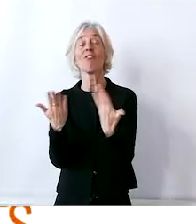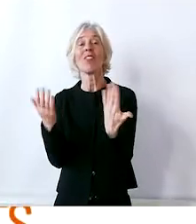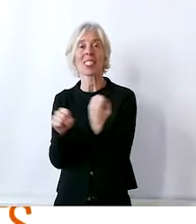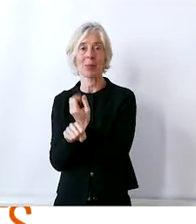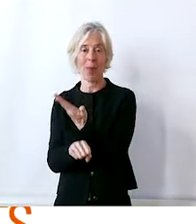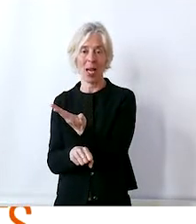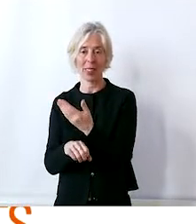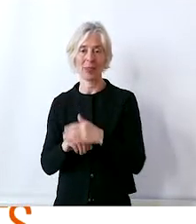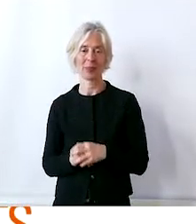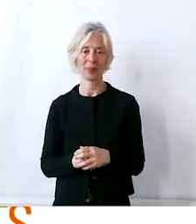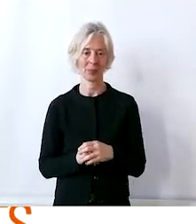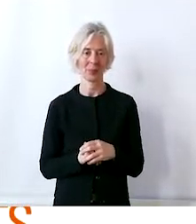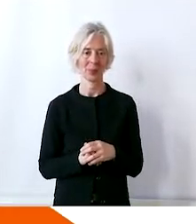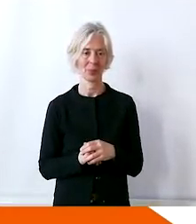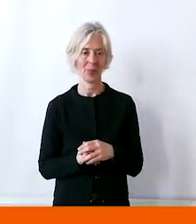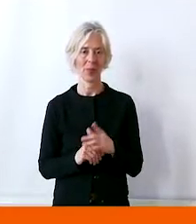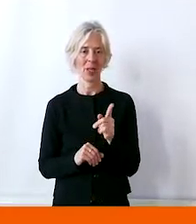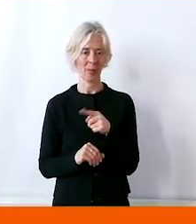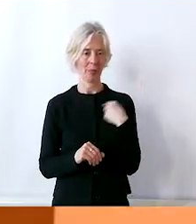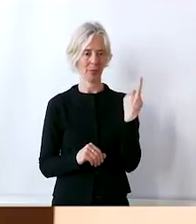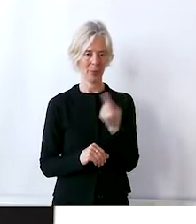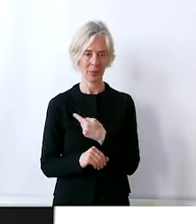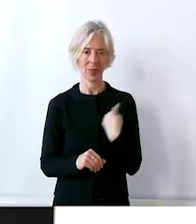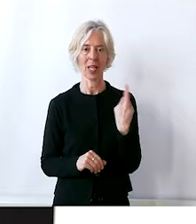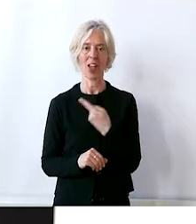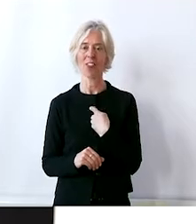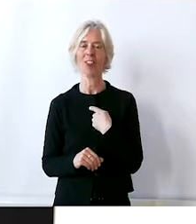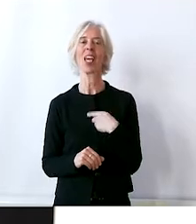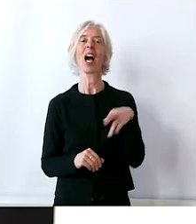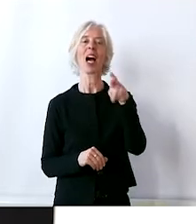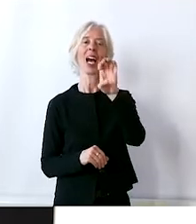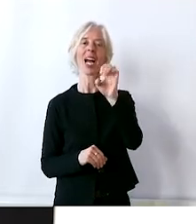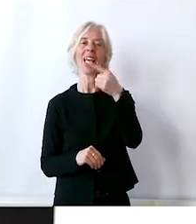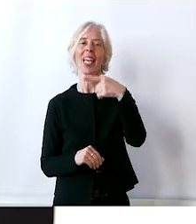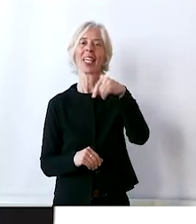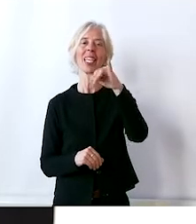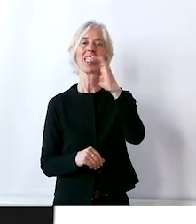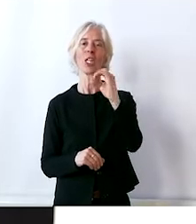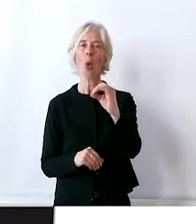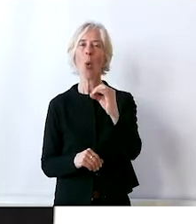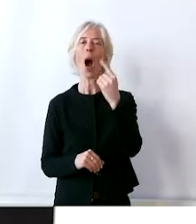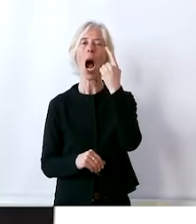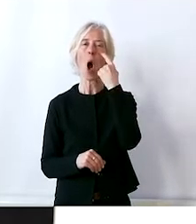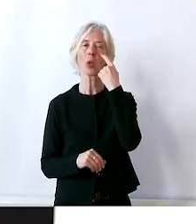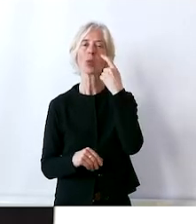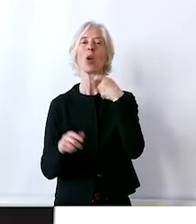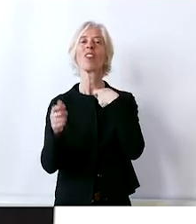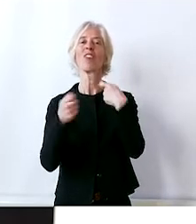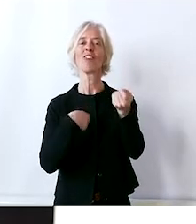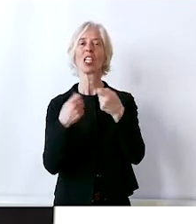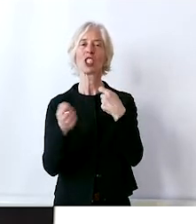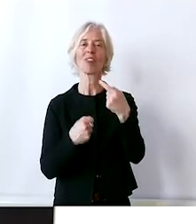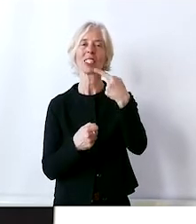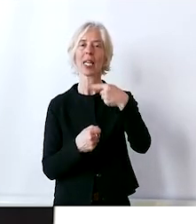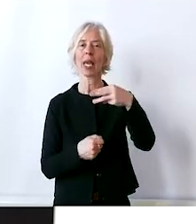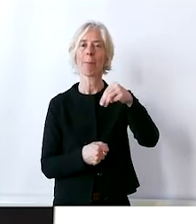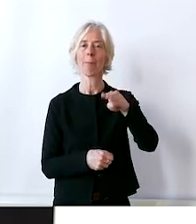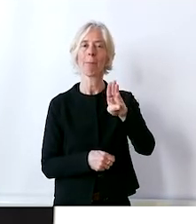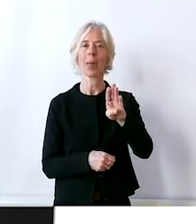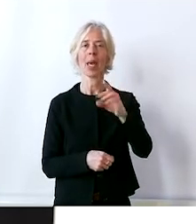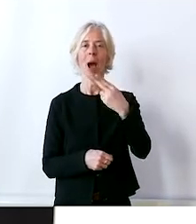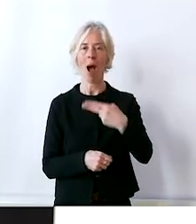Wir sind die Rege Augsburg Wirtschaft GmbH, die gemeinsame Wirtschaftsförderungsgesellschaft der Stadt Augsburg, des Landkreises Augsburg und des